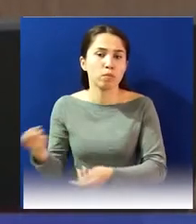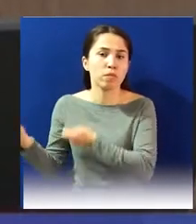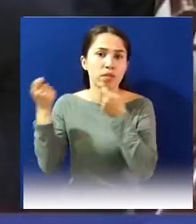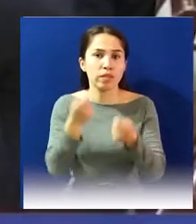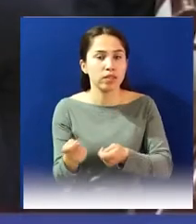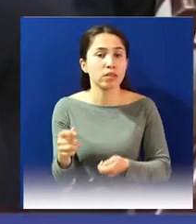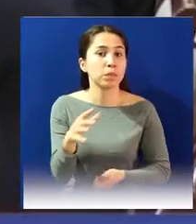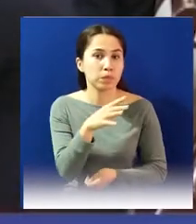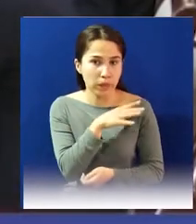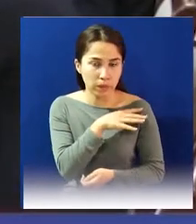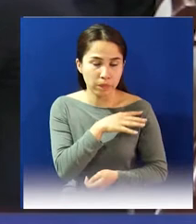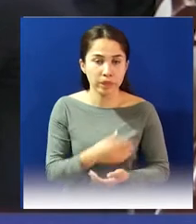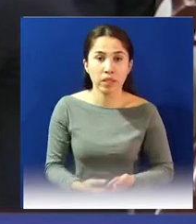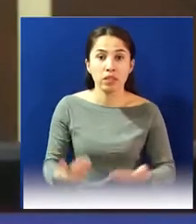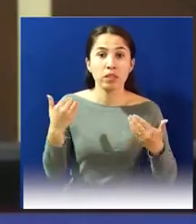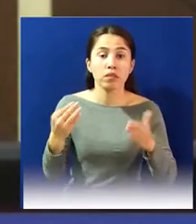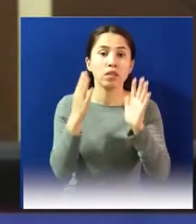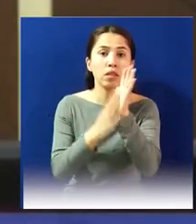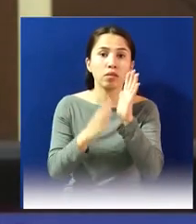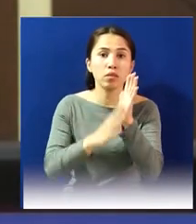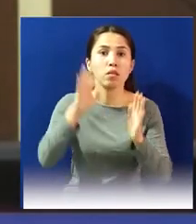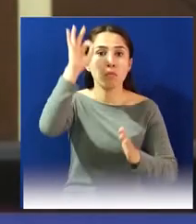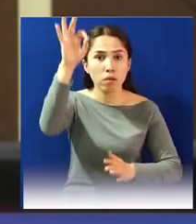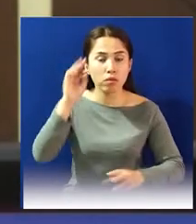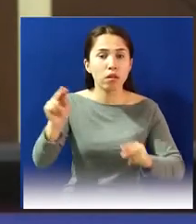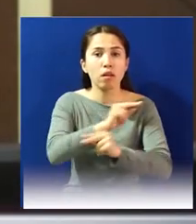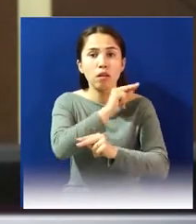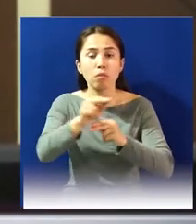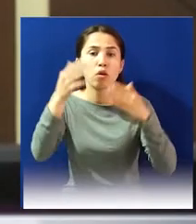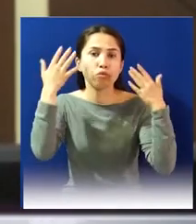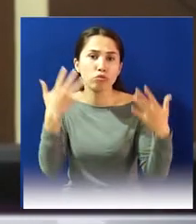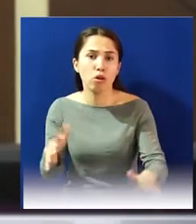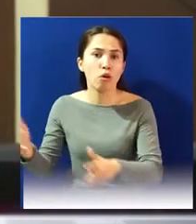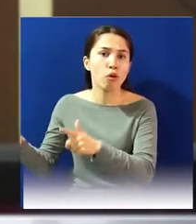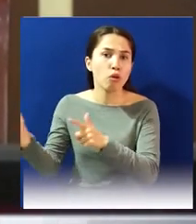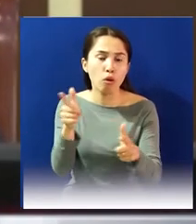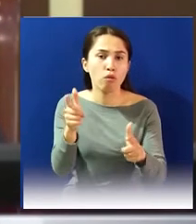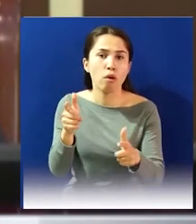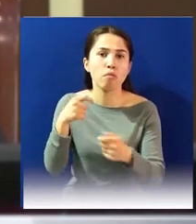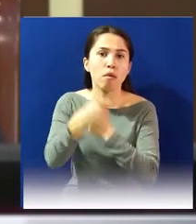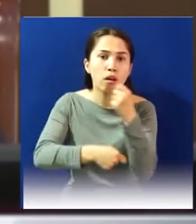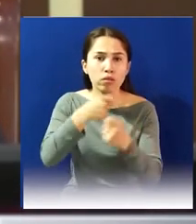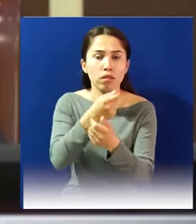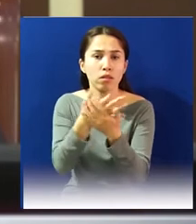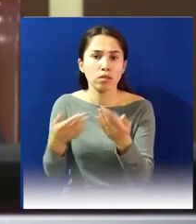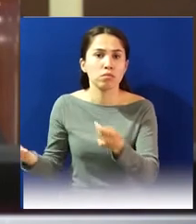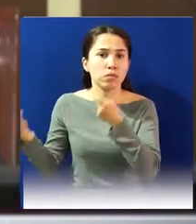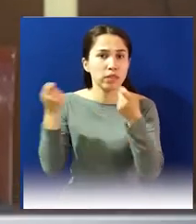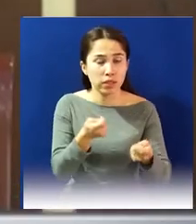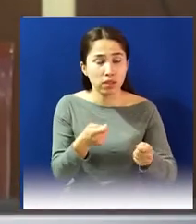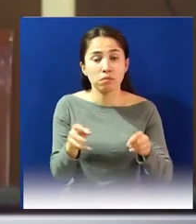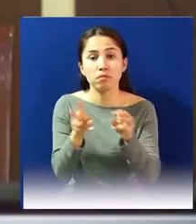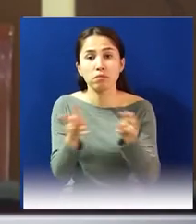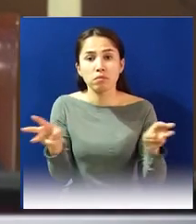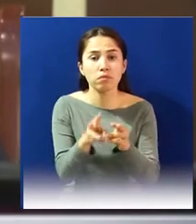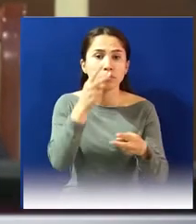сайлау комиссияларының міндеттеріне тоқталды. Бүгінгі күнге Қазақстан Республикасы мәслихаттары депутаттарының сайлауын дайындау